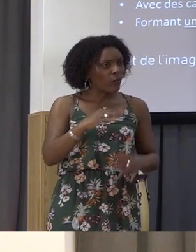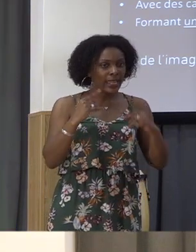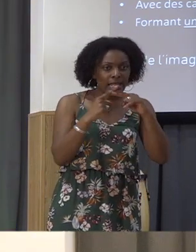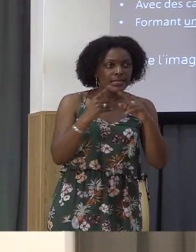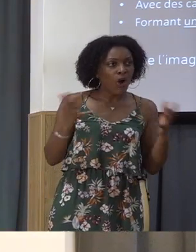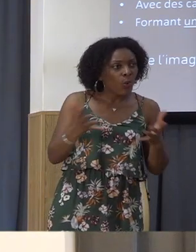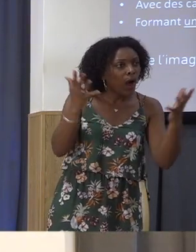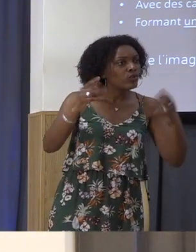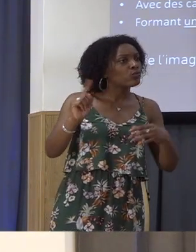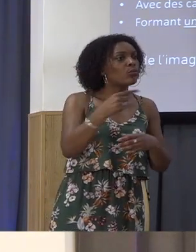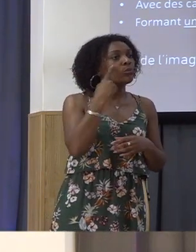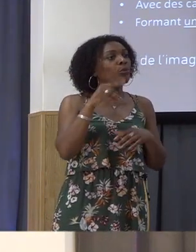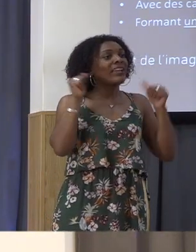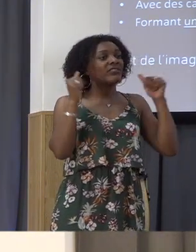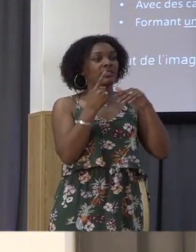pour qu'il n'y ait pas de division.